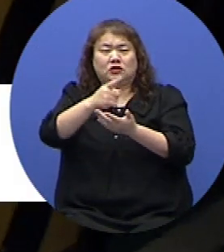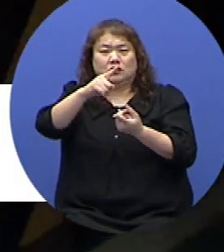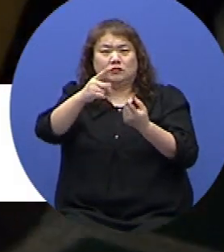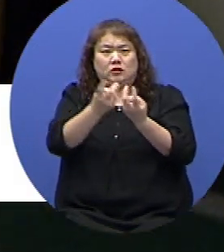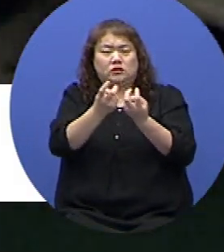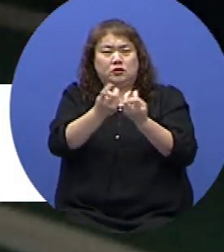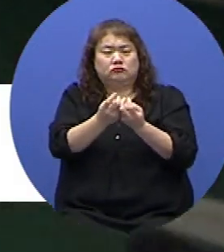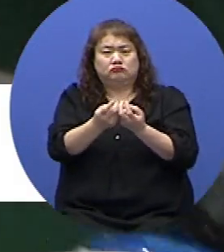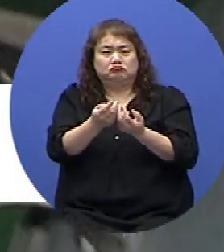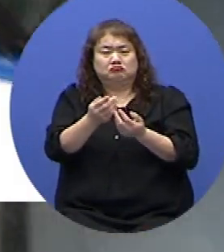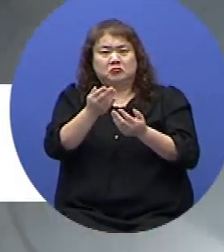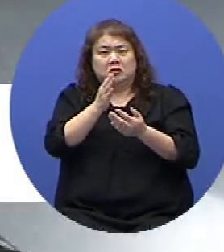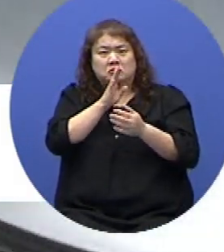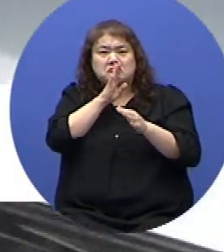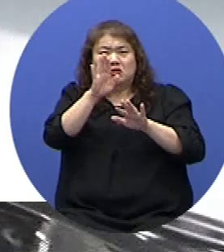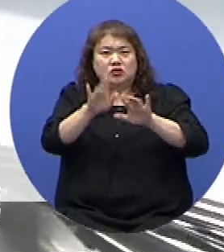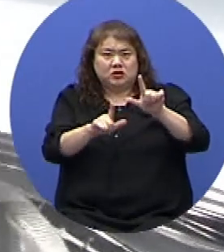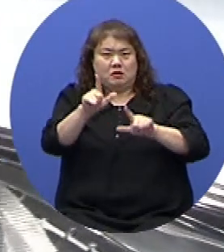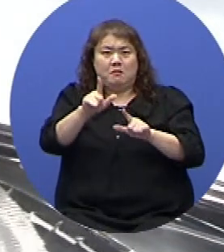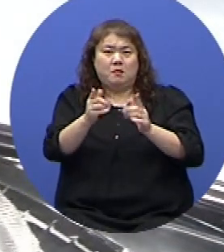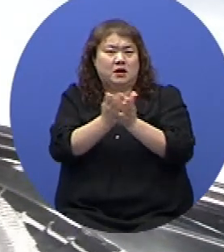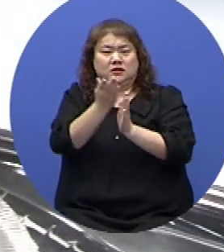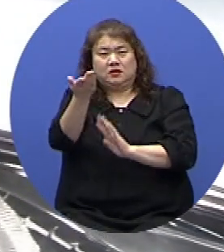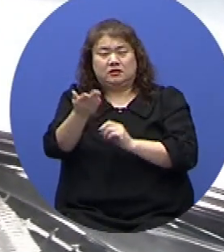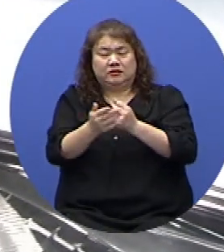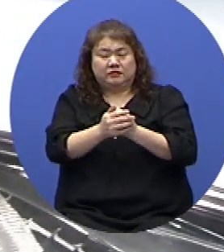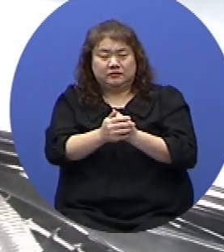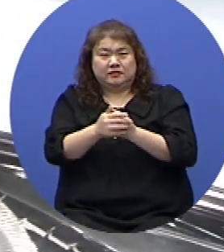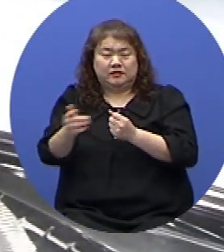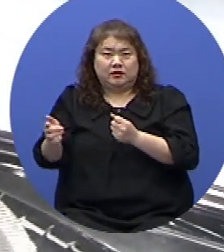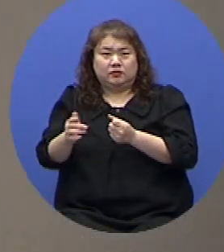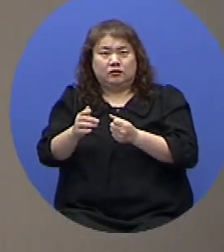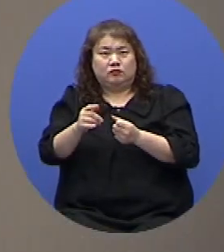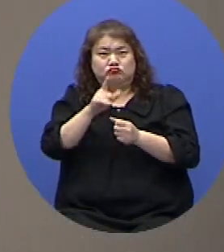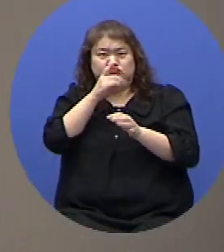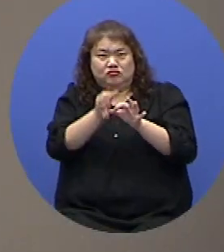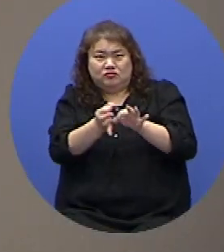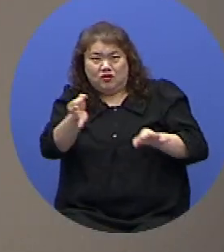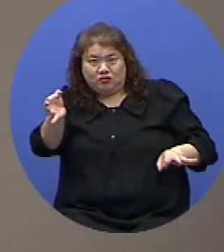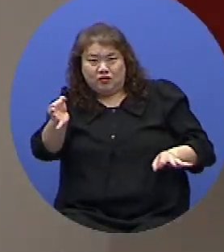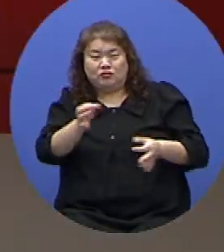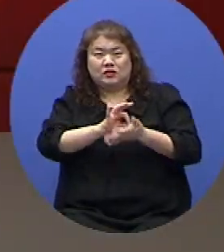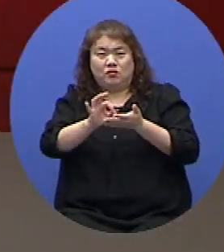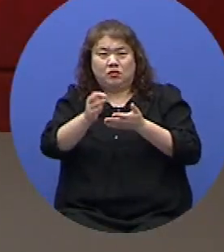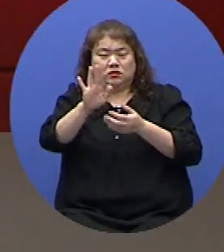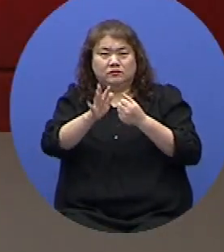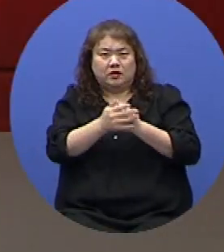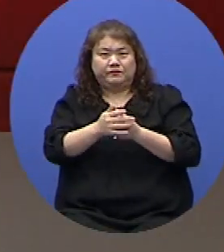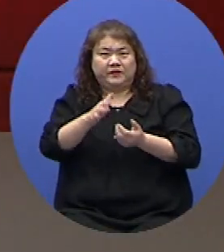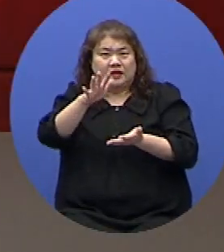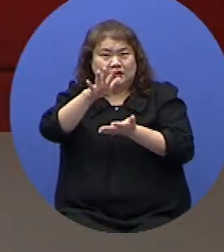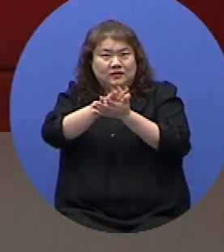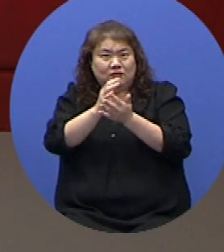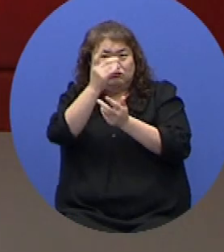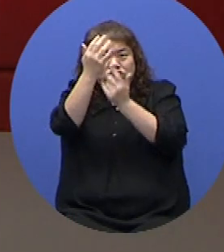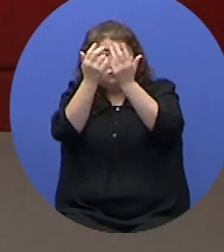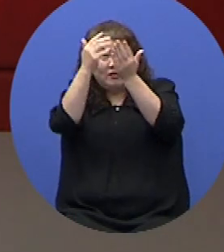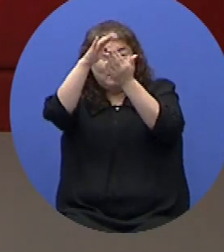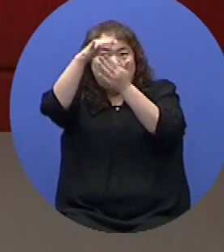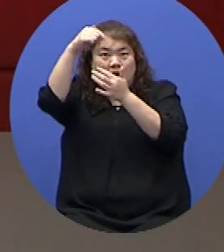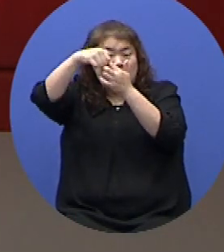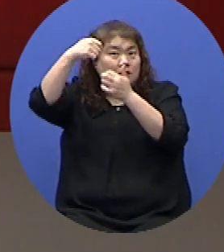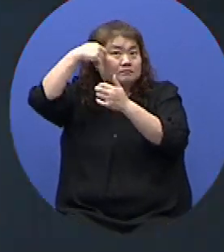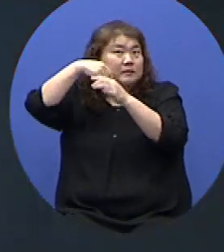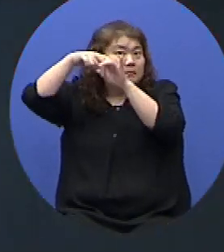대책에 현실성이 떨어집니다. 연결 살수 설비 등을 활용한다는 계획이지만 열을 감지해서 자동으로 물을 뿌리는 기능이